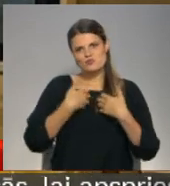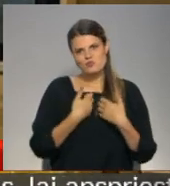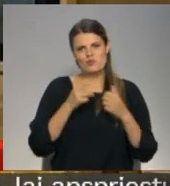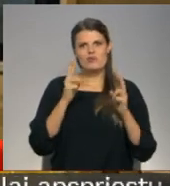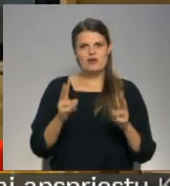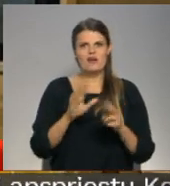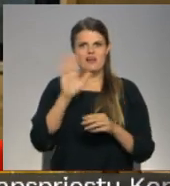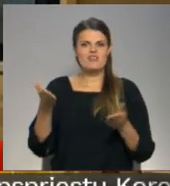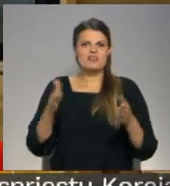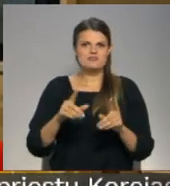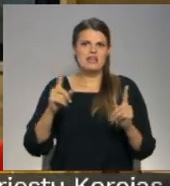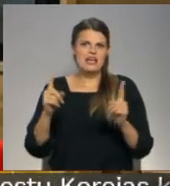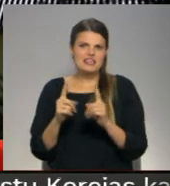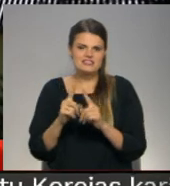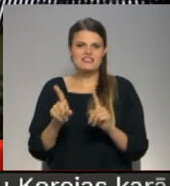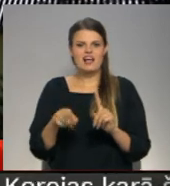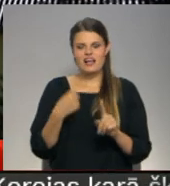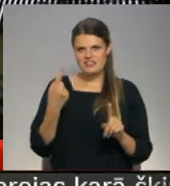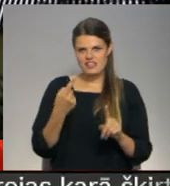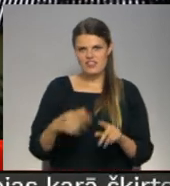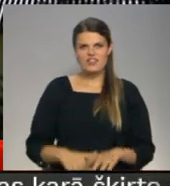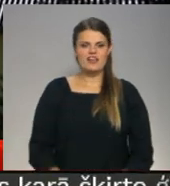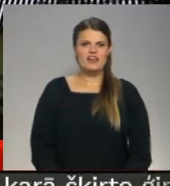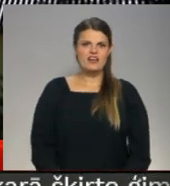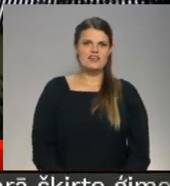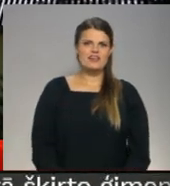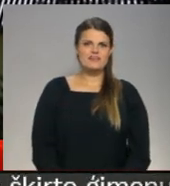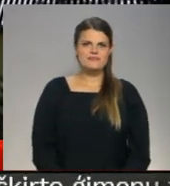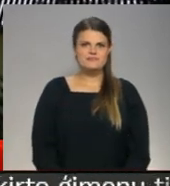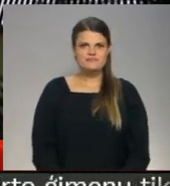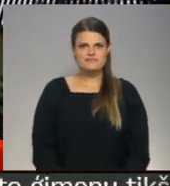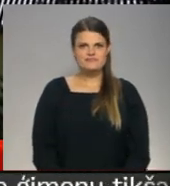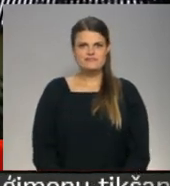tās dienas paliek īsākas atkal. Lauri Jansone, Mārtiņš Balka, Vidzemes televīzija.